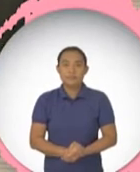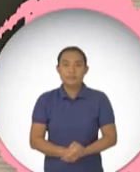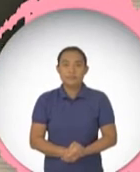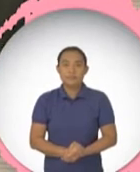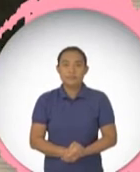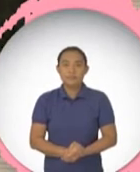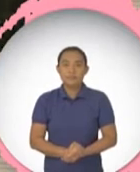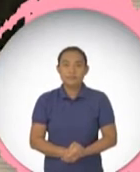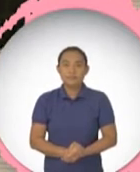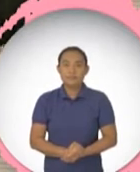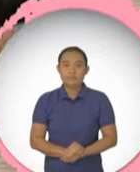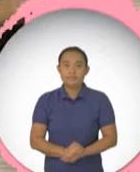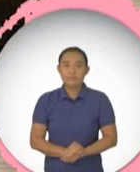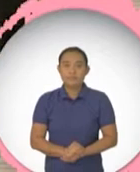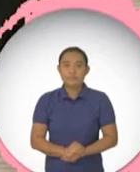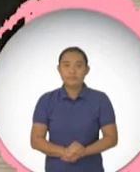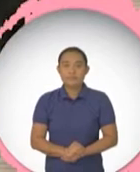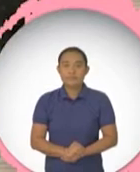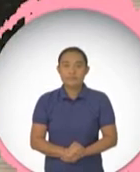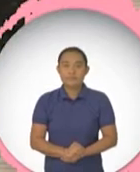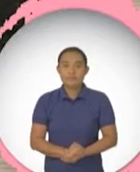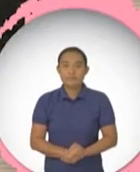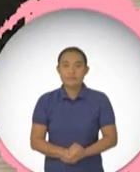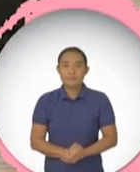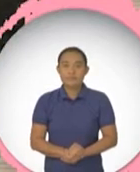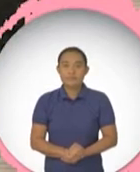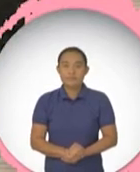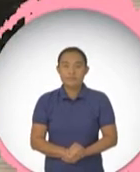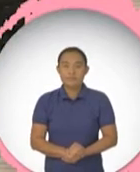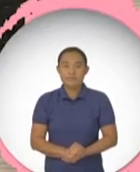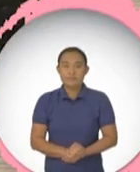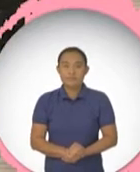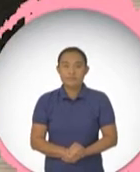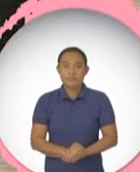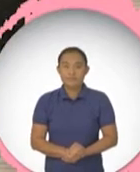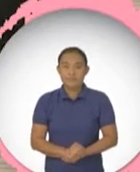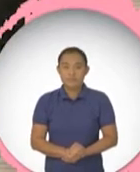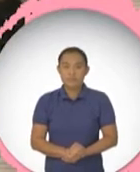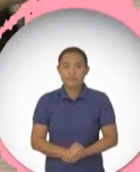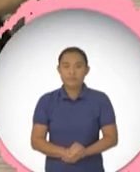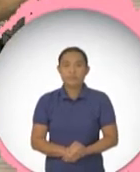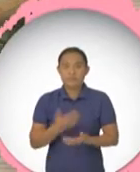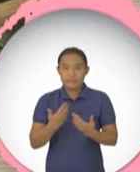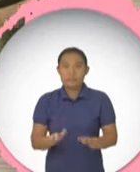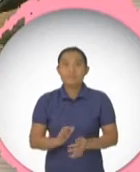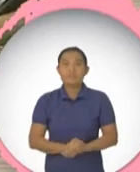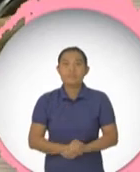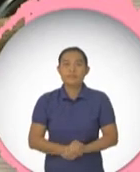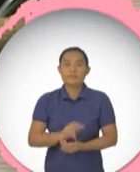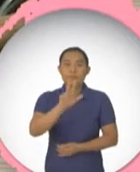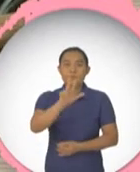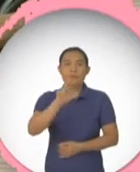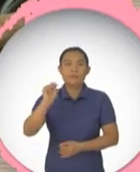ค่ะนะคะจากนั้นเนี่ยอ๋อด้านนี้ด้วย คร ับ เดี๋ยวอาจารย์วัดไปก่อนนะคะนะคะก็คือ3นิ้วค่ะ